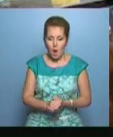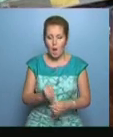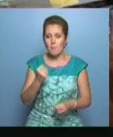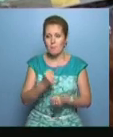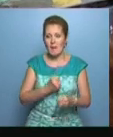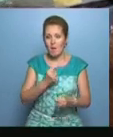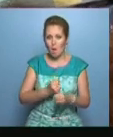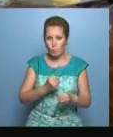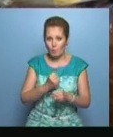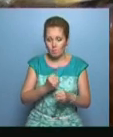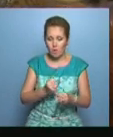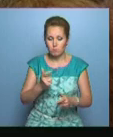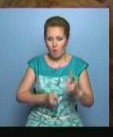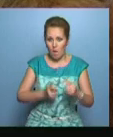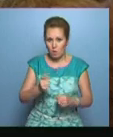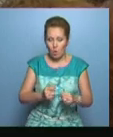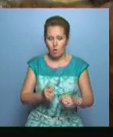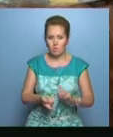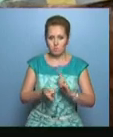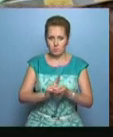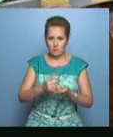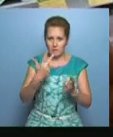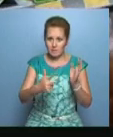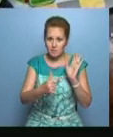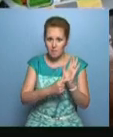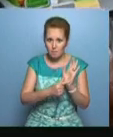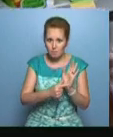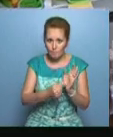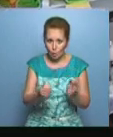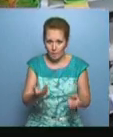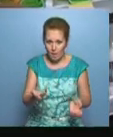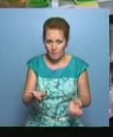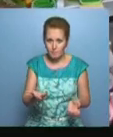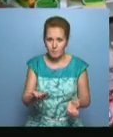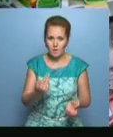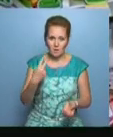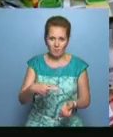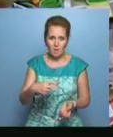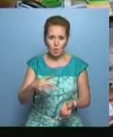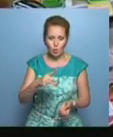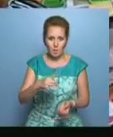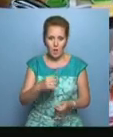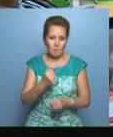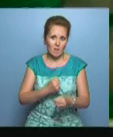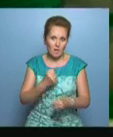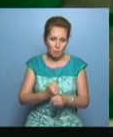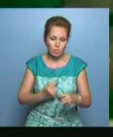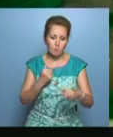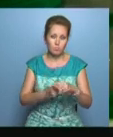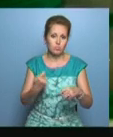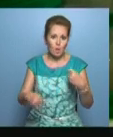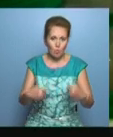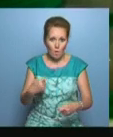молоко уже почти что за 37 рублей, то 20 рублей переработка, плюс торговля.